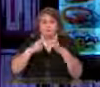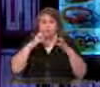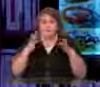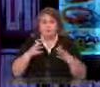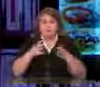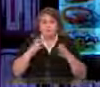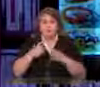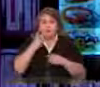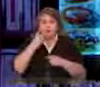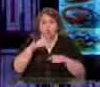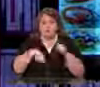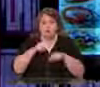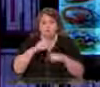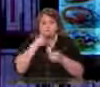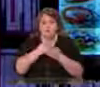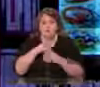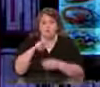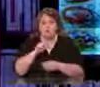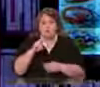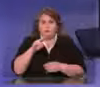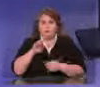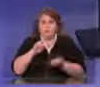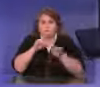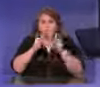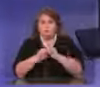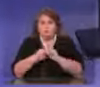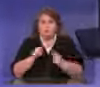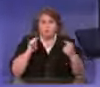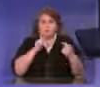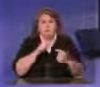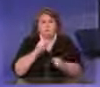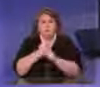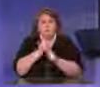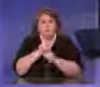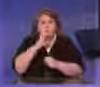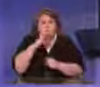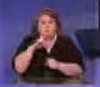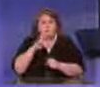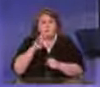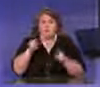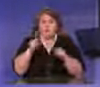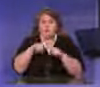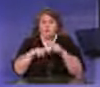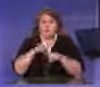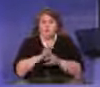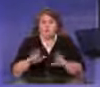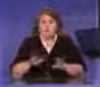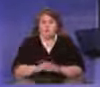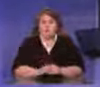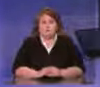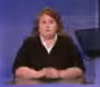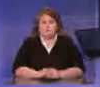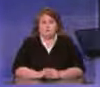сохраняется однородность вида, то изменчивость, напротив, делает вид неоднородным.